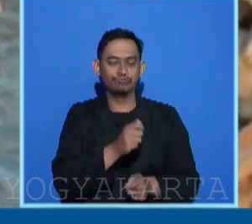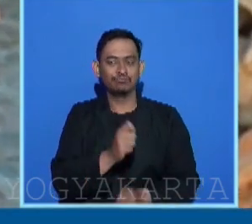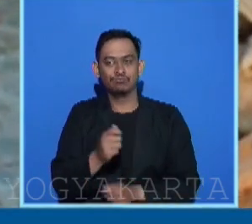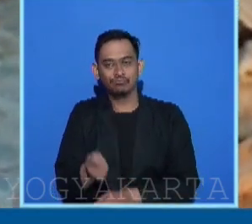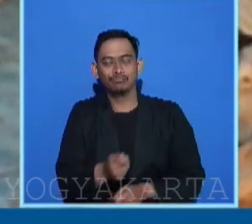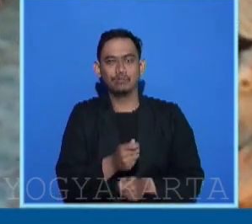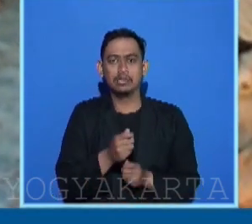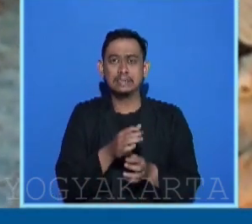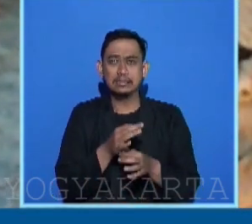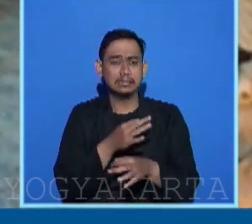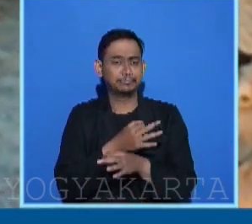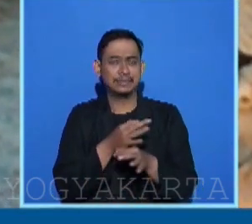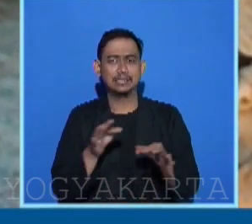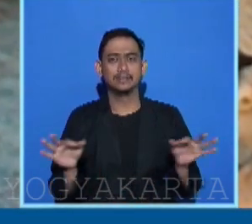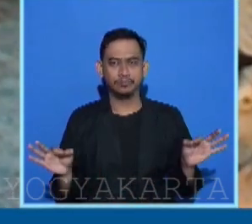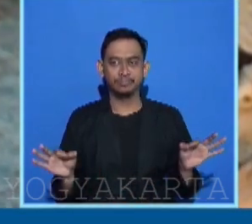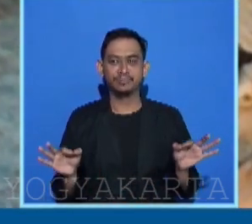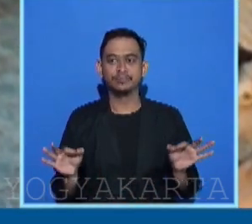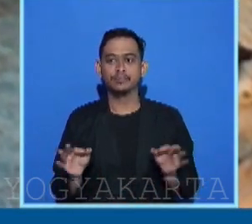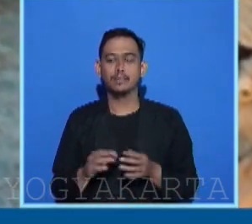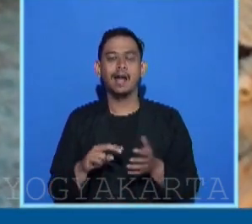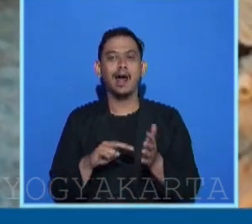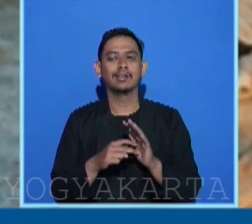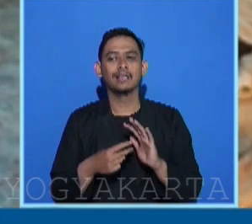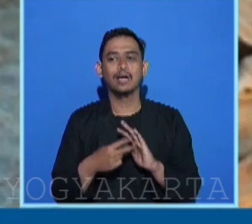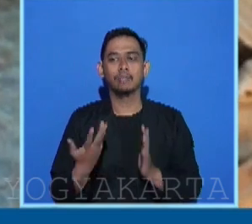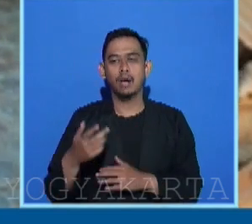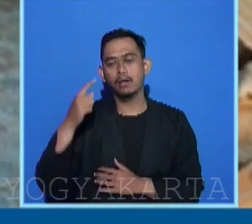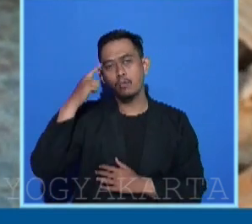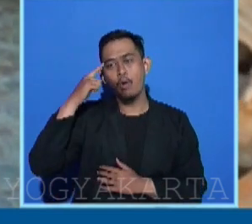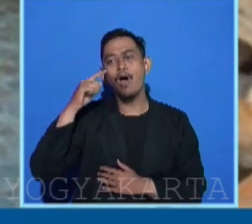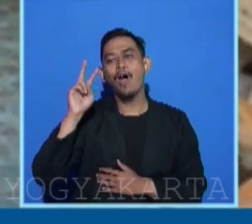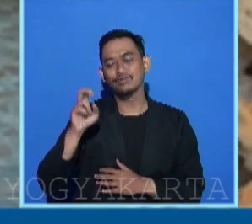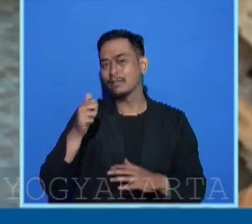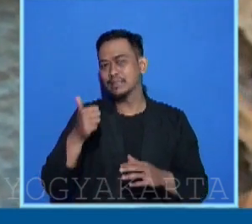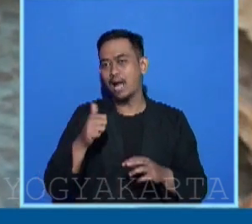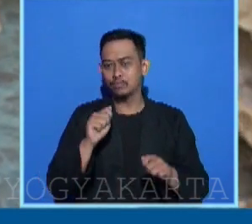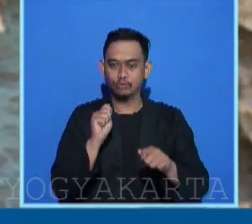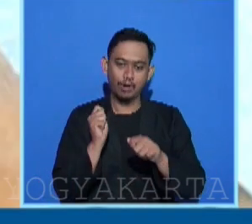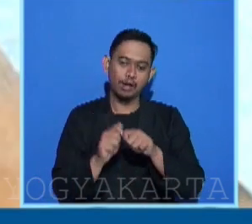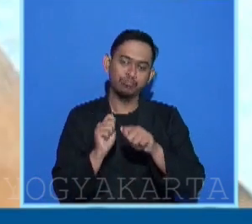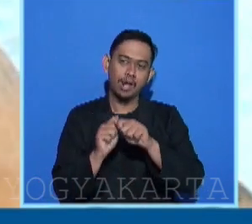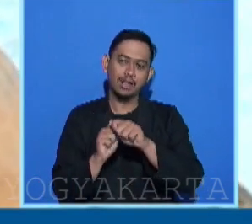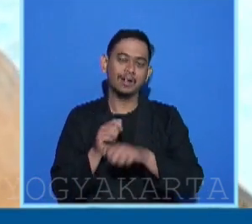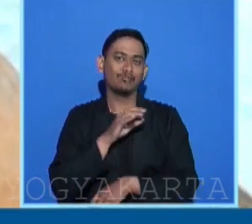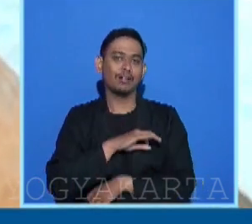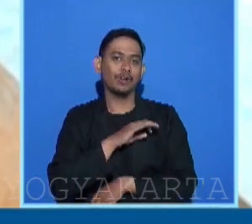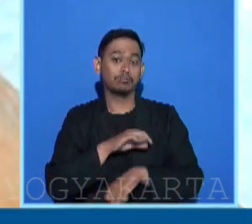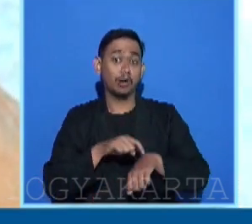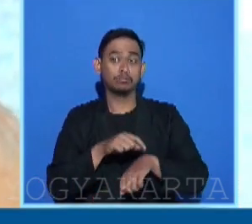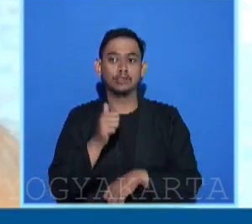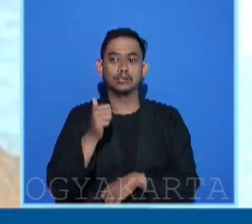iklan tanggapan wasananipun pihak pun gada oto-otot dan merekalipun miturut Lek